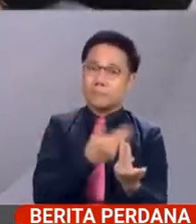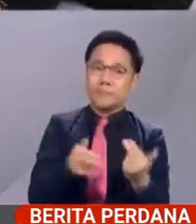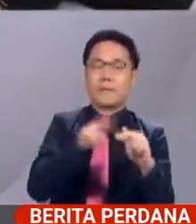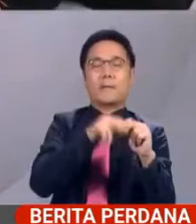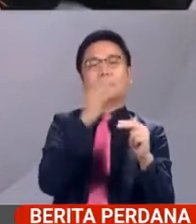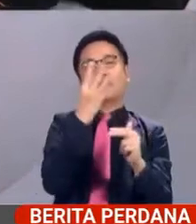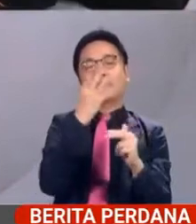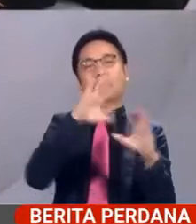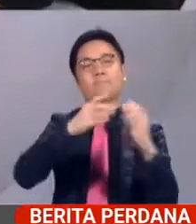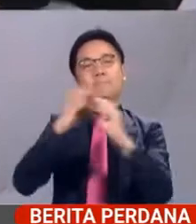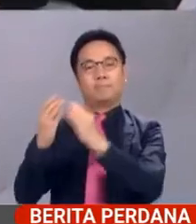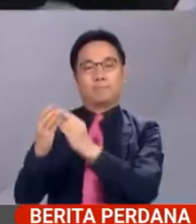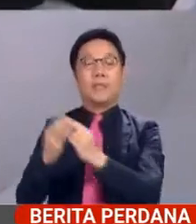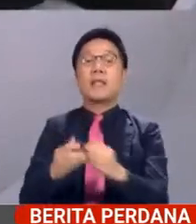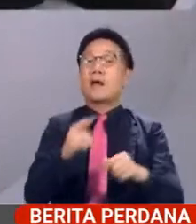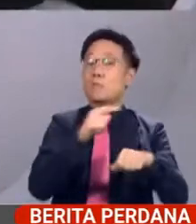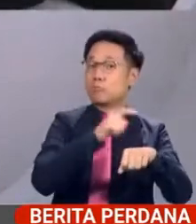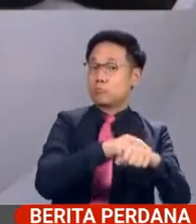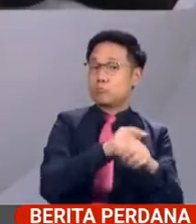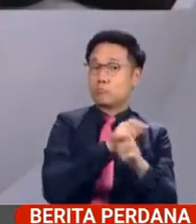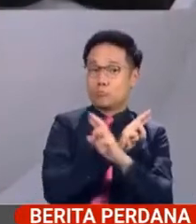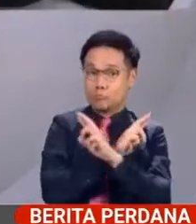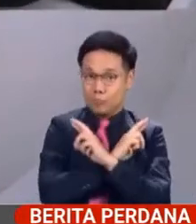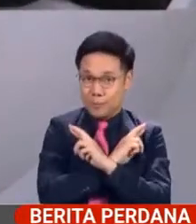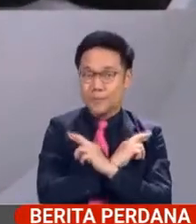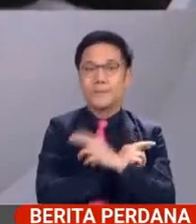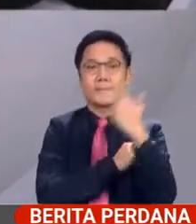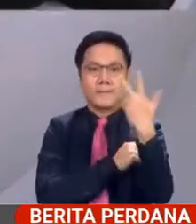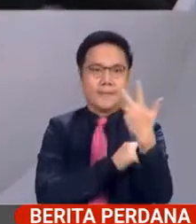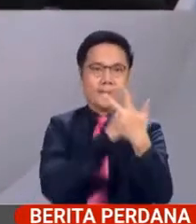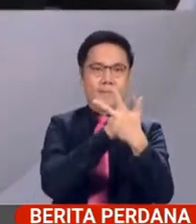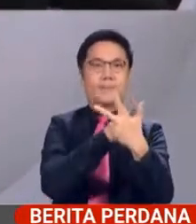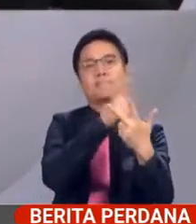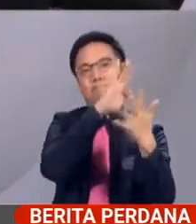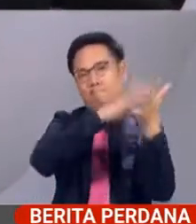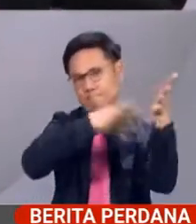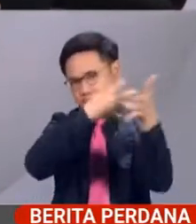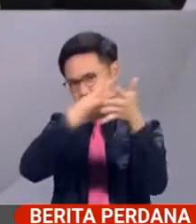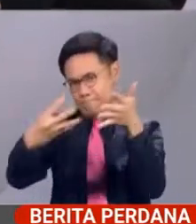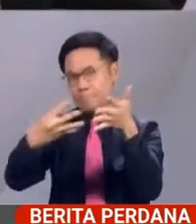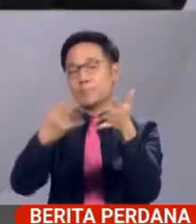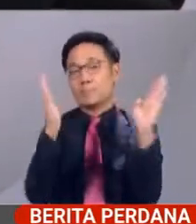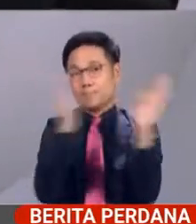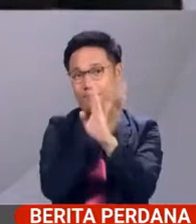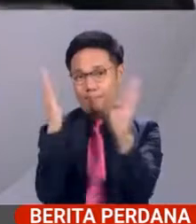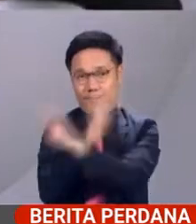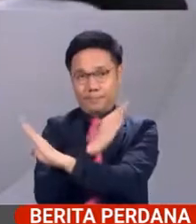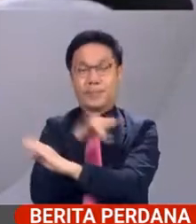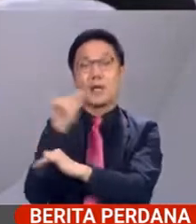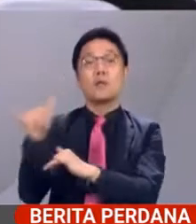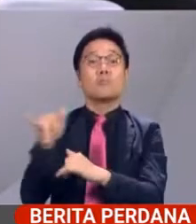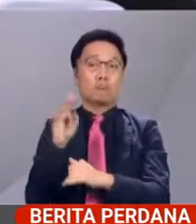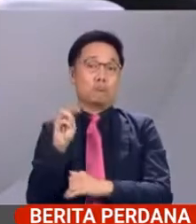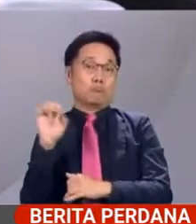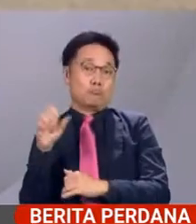pula ditetapkan kepada 3 fasa. Langkah-langkah berkenaan mendapat pujian Ketua Pengarah Pelajaran Dr. Habibah Abdul Halim.